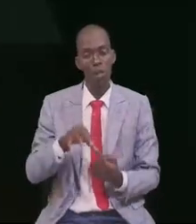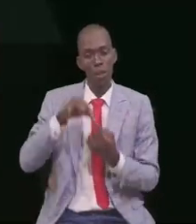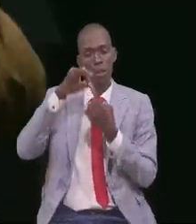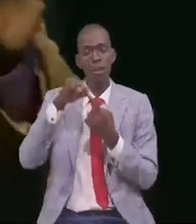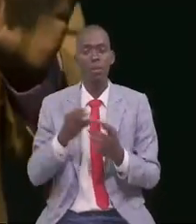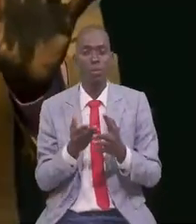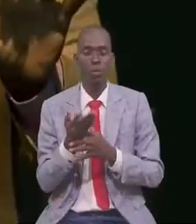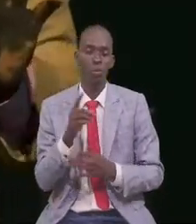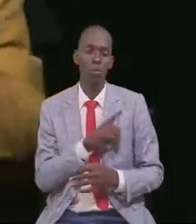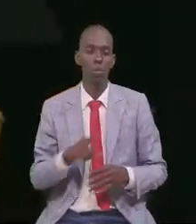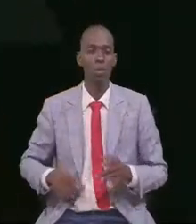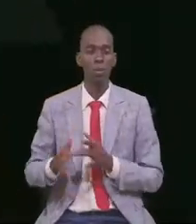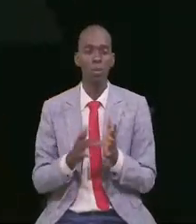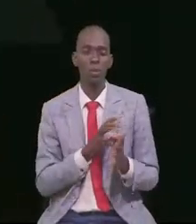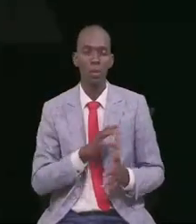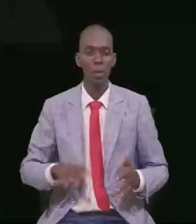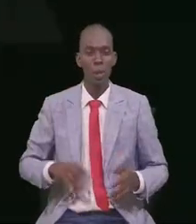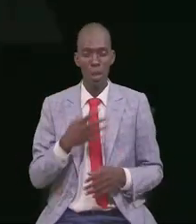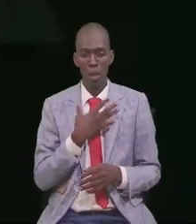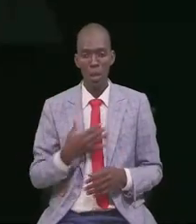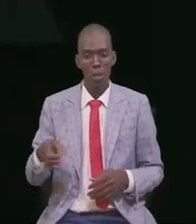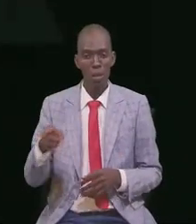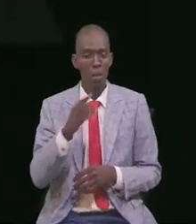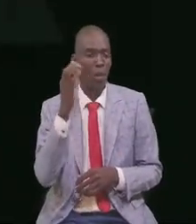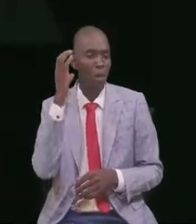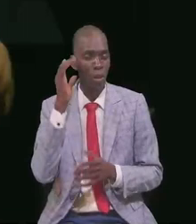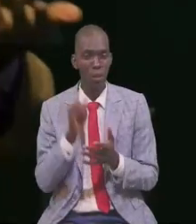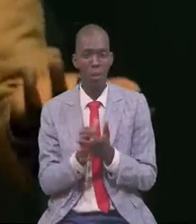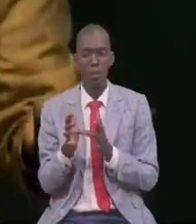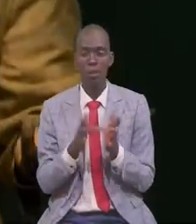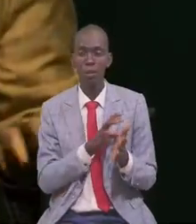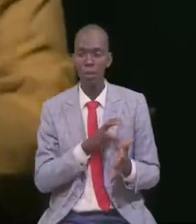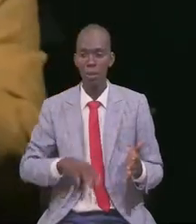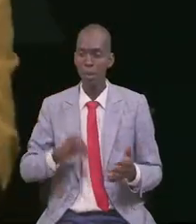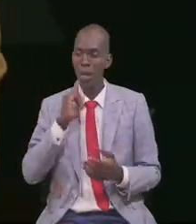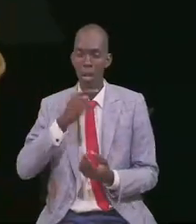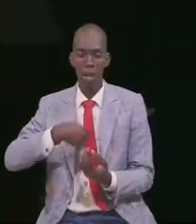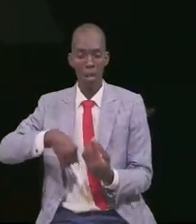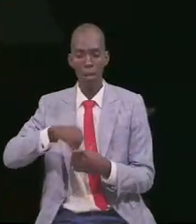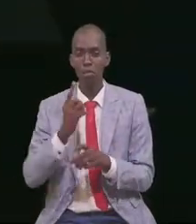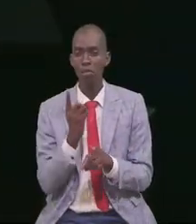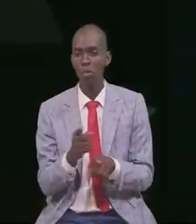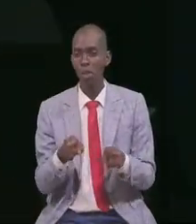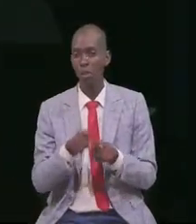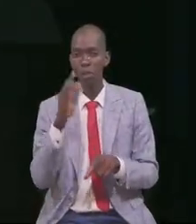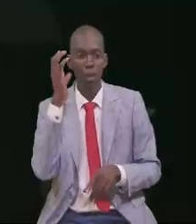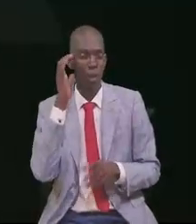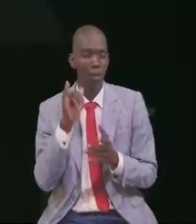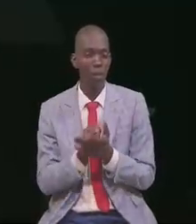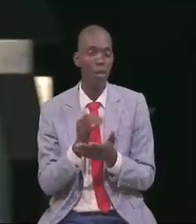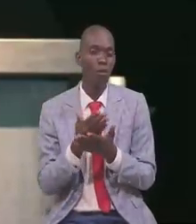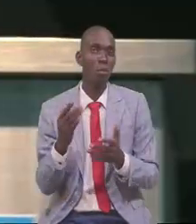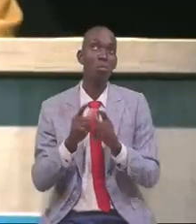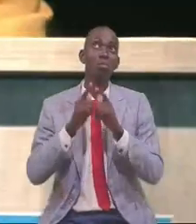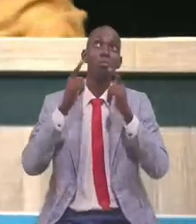Seigneur Jésus-Christ. Ils ont entendu dire que Jésus était en ville. Comme tu as entendu que quelque chose de grand, quelque chose de